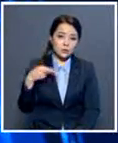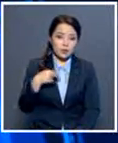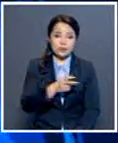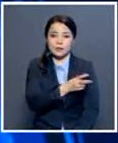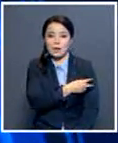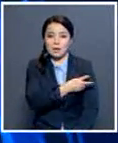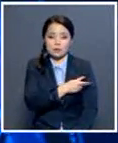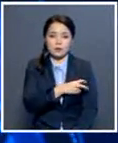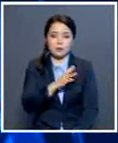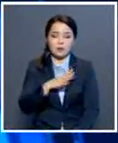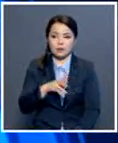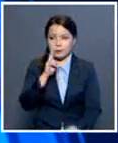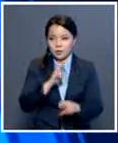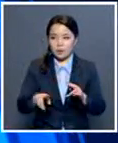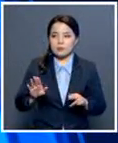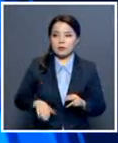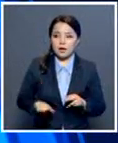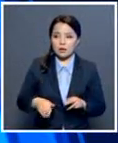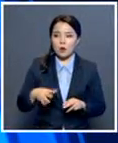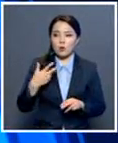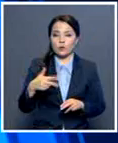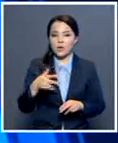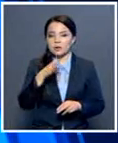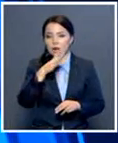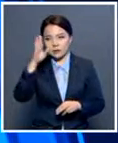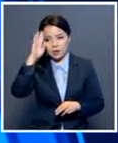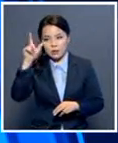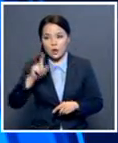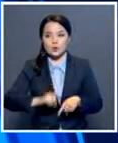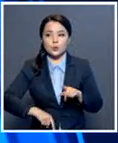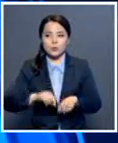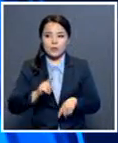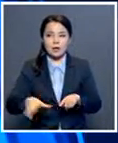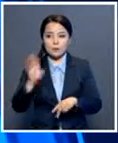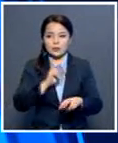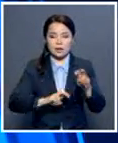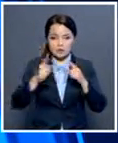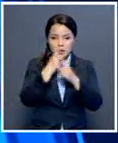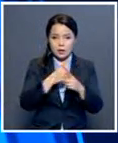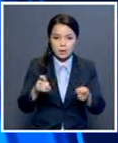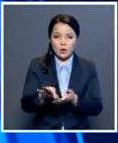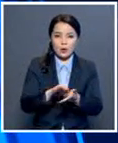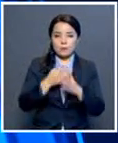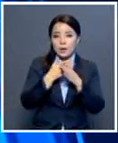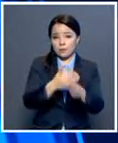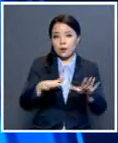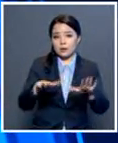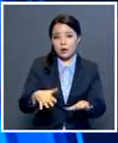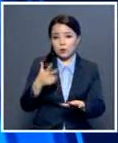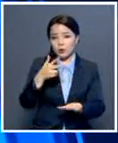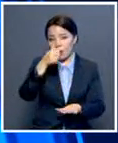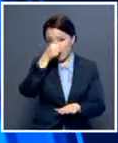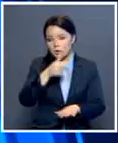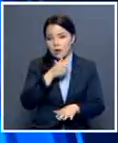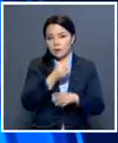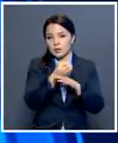Ақтөбелік дәрігерлер аяғынан айырылған 30 жастағы жігіттің туыстарына іздеу салады. Науқастың облыстық жедел жәрдем ауруханасында жатқанына 3 ай болды.